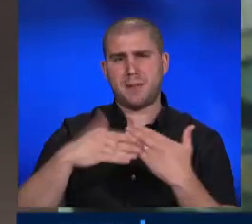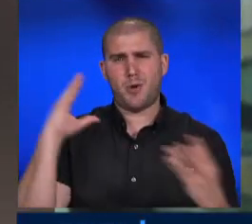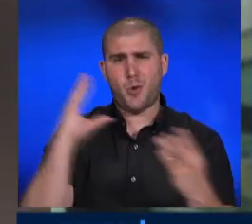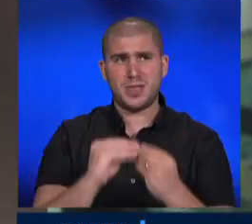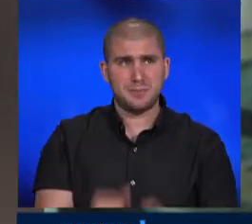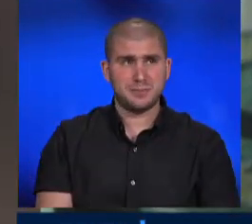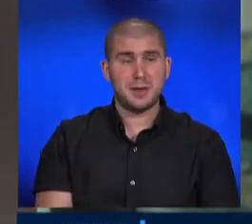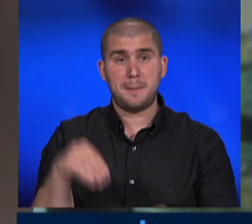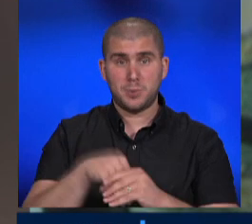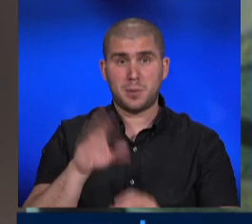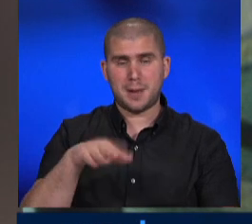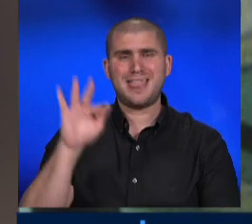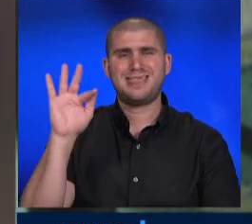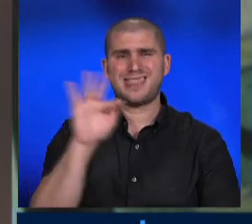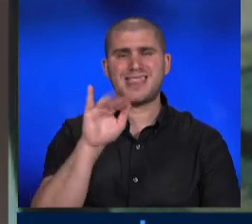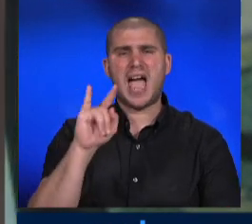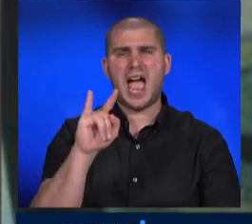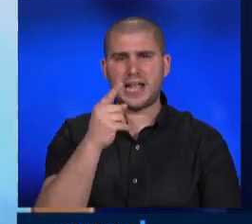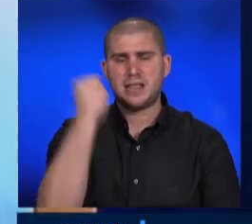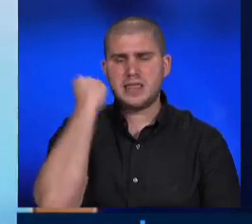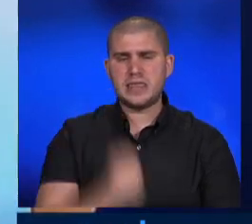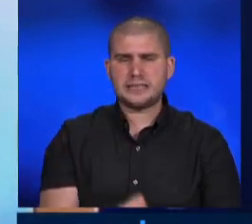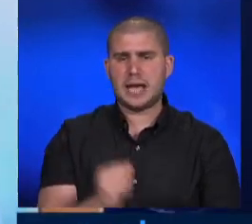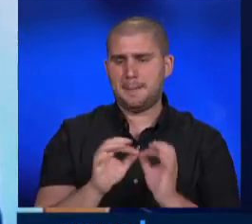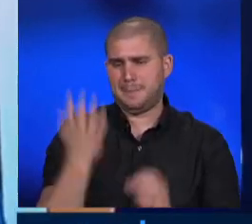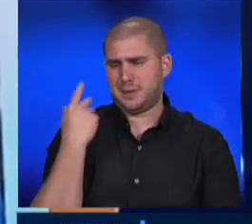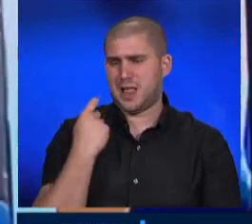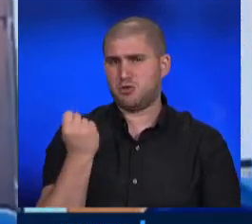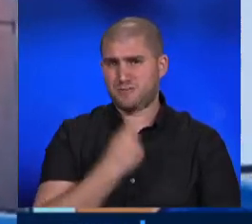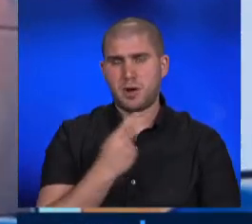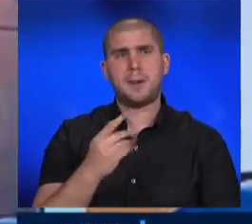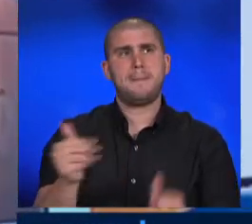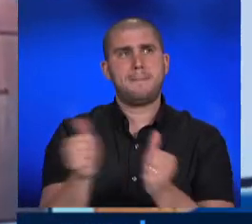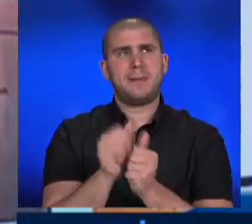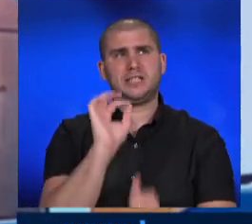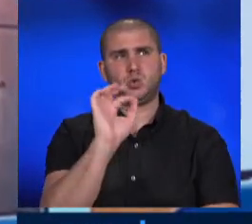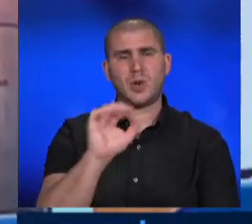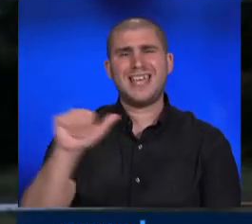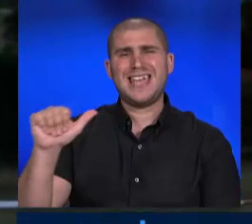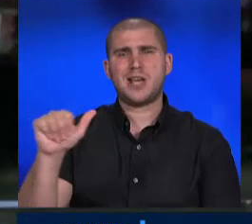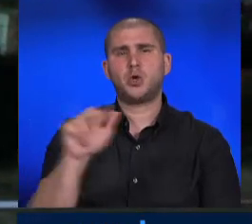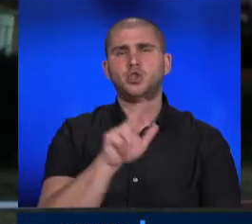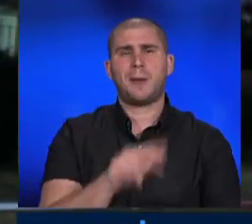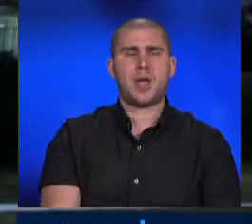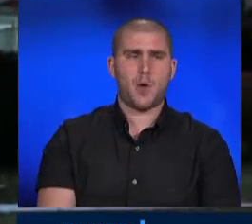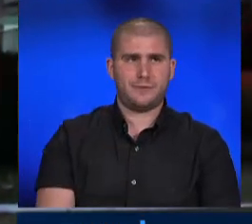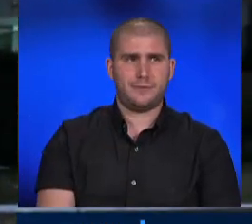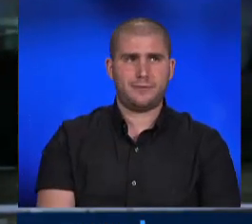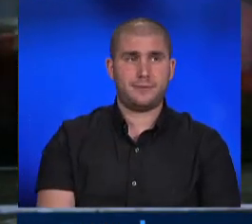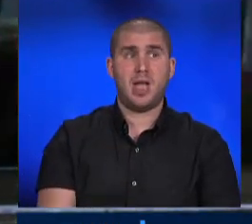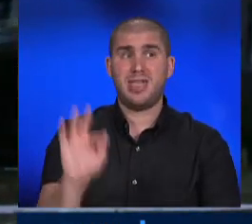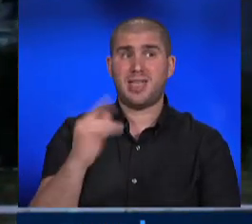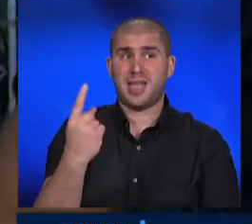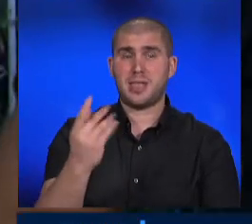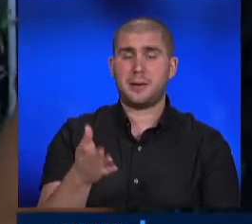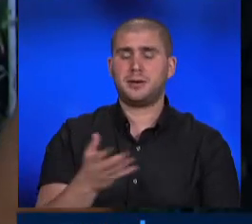גם טטיאנה חייקין, שנרצחה בתחילת השבוע בידי בן זוגה, איגור צ'פיקוב. טטיאנה לא מתה